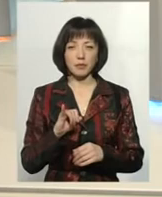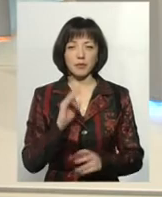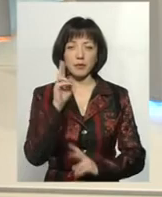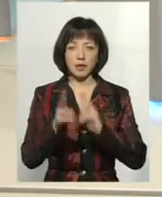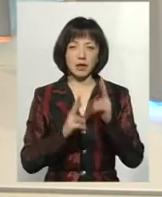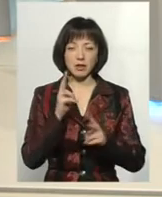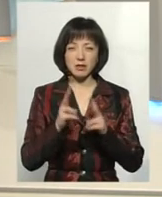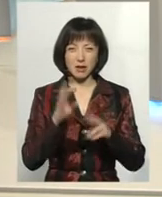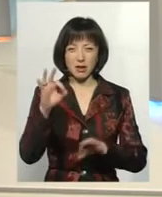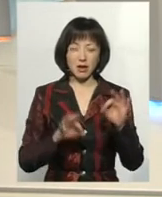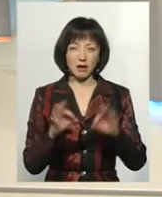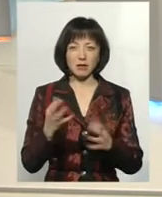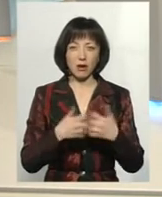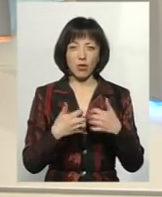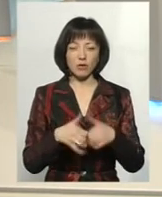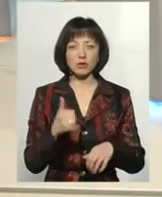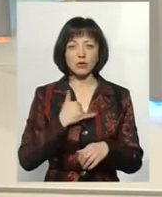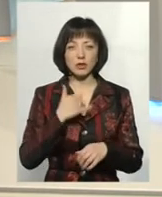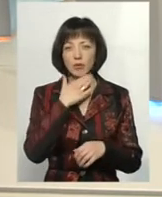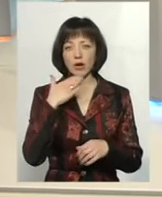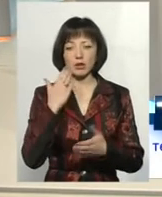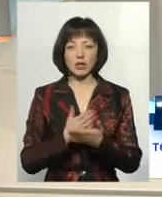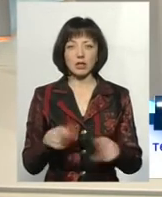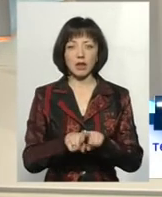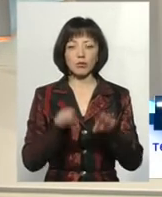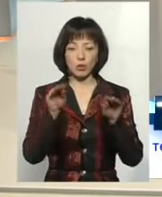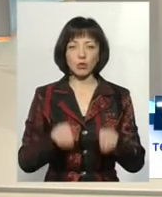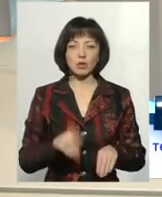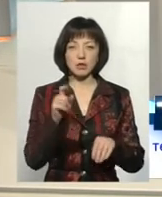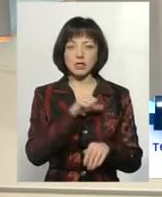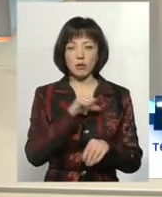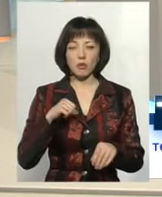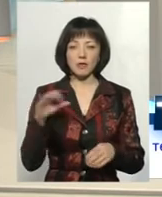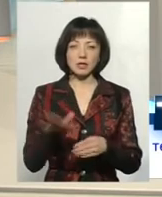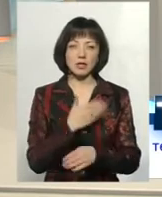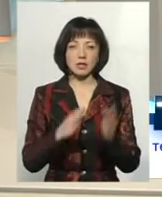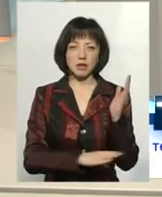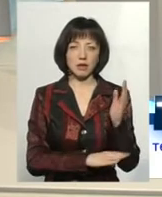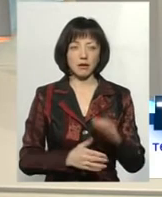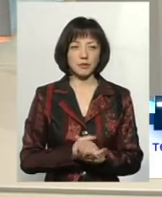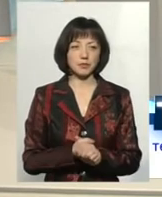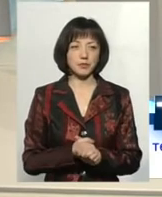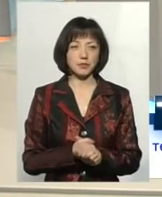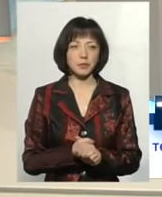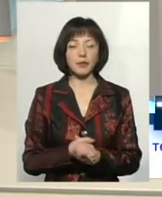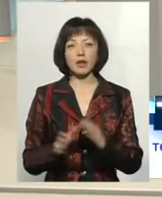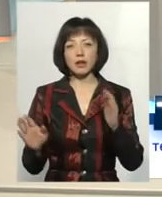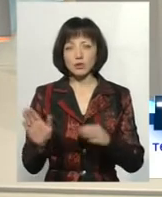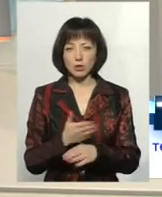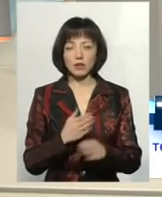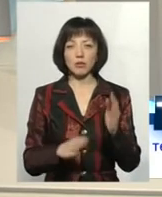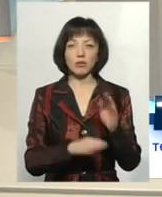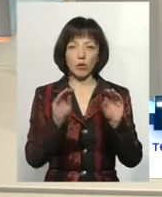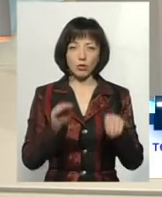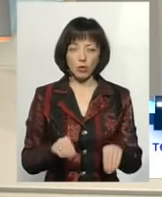претензія нараховується. От, у нас багато є таких протоколів за самовільне знесення дерев. Зносять, ми складаємо протокол за